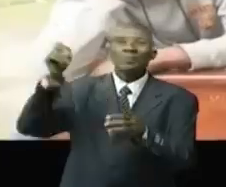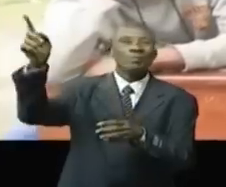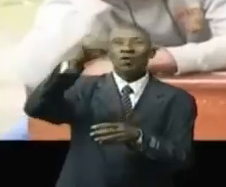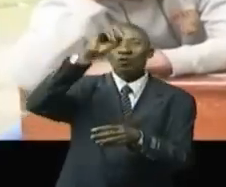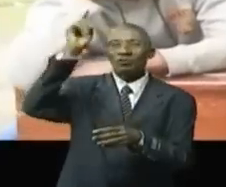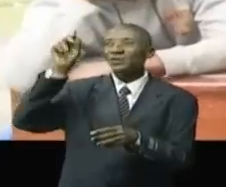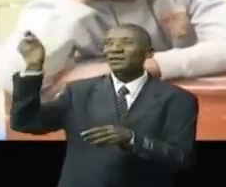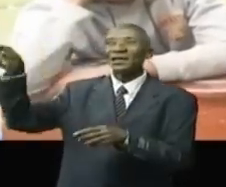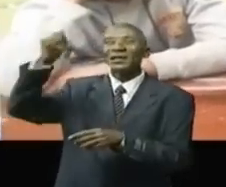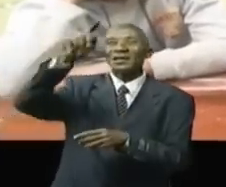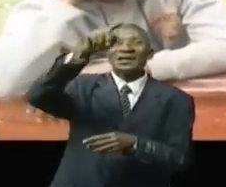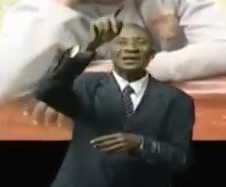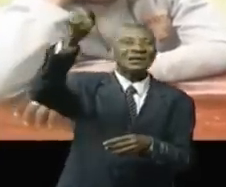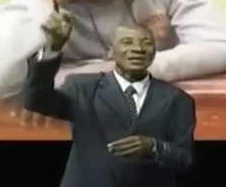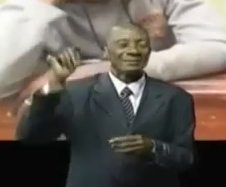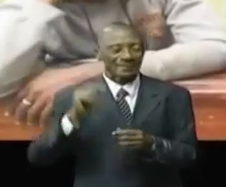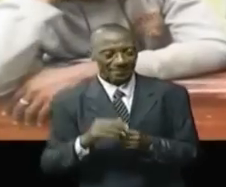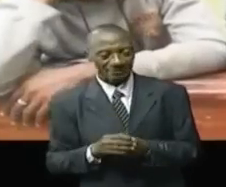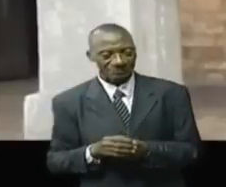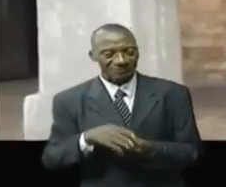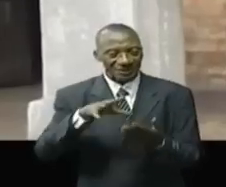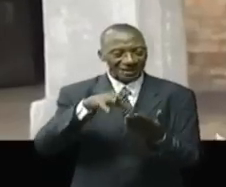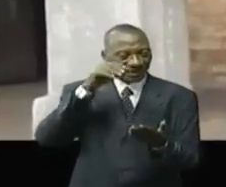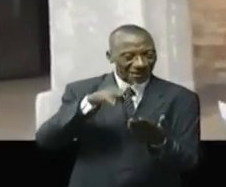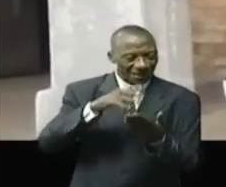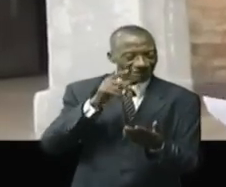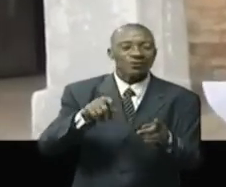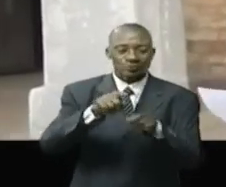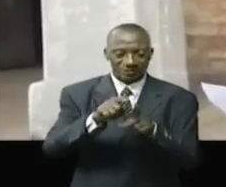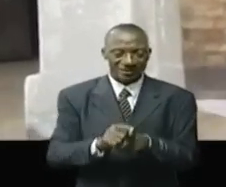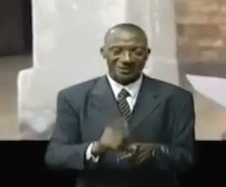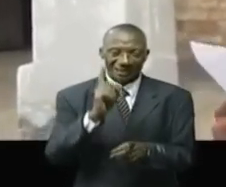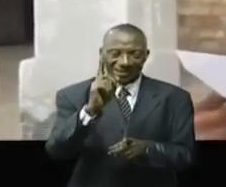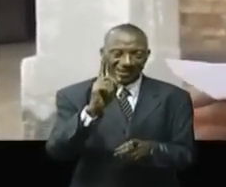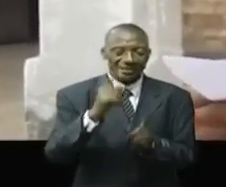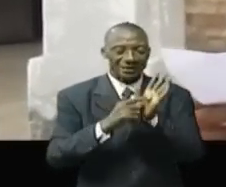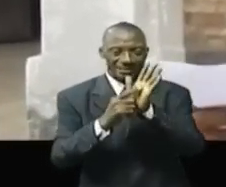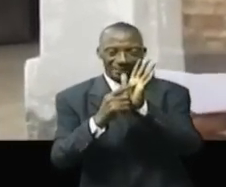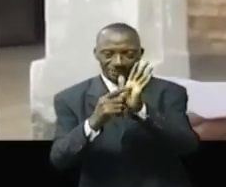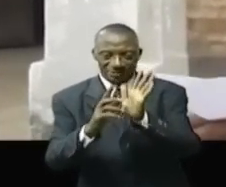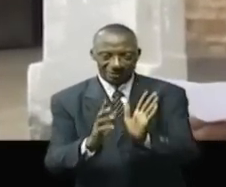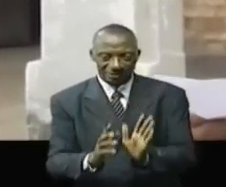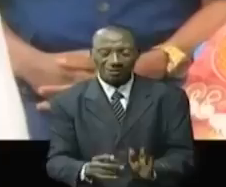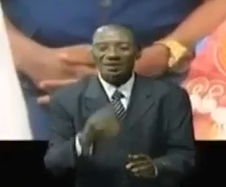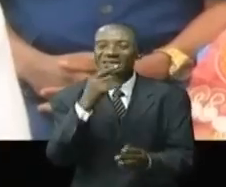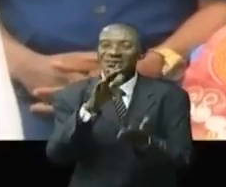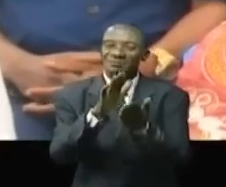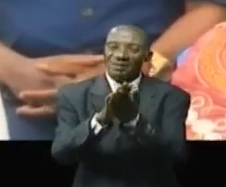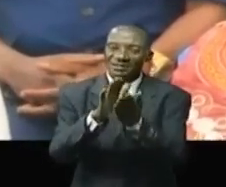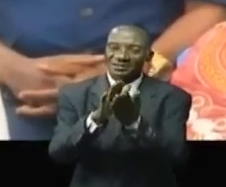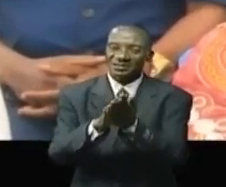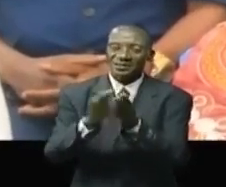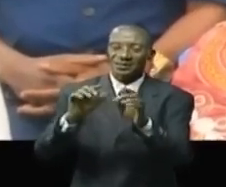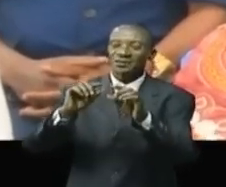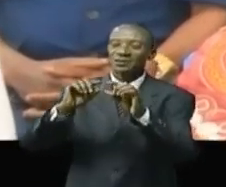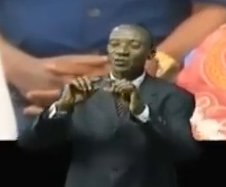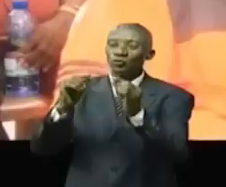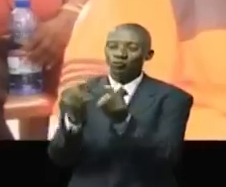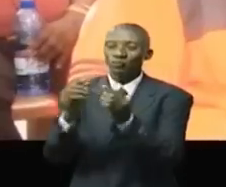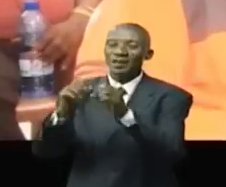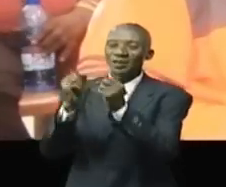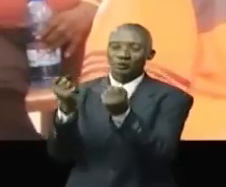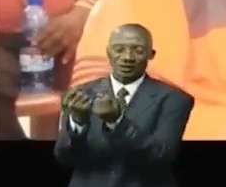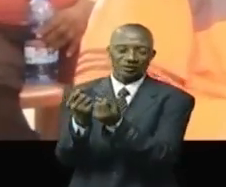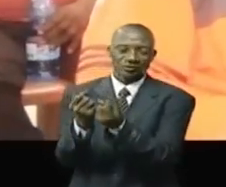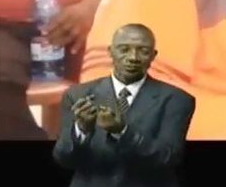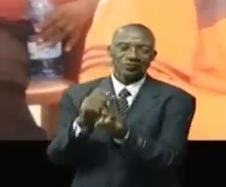par l'entremise de l'une d'entre elles, ont aussi remercié leurs bienfaiteurs, tout en demandant que ce geste ne soit pas le dernier, mais qu'il